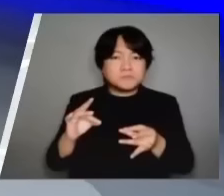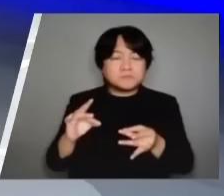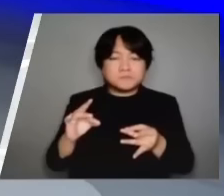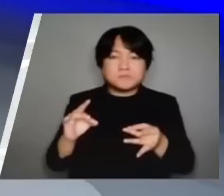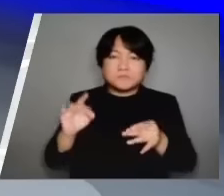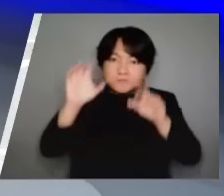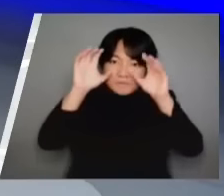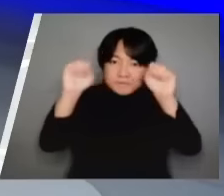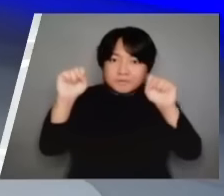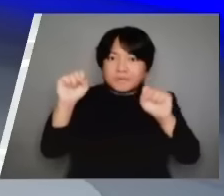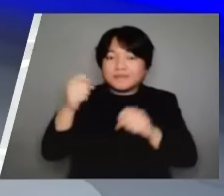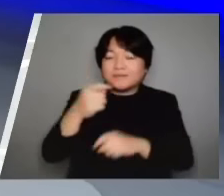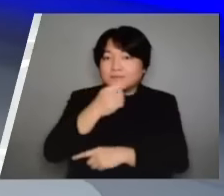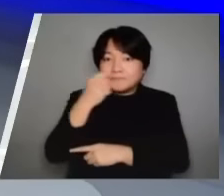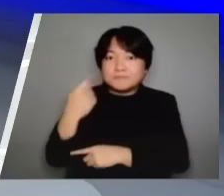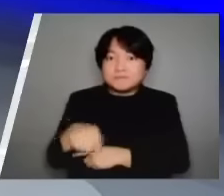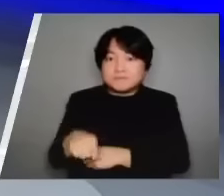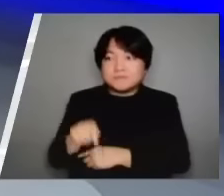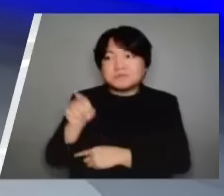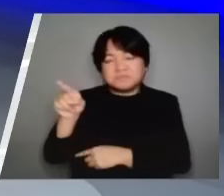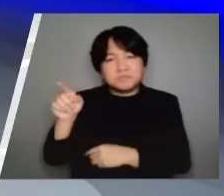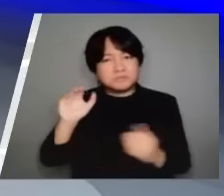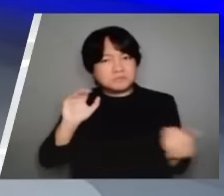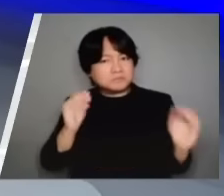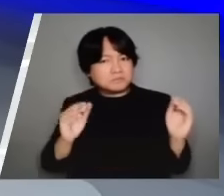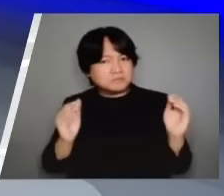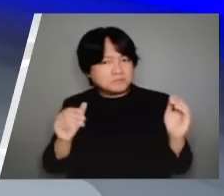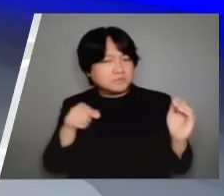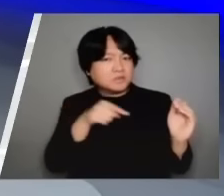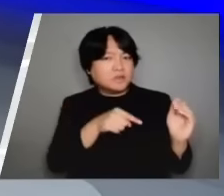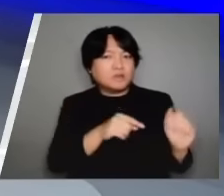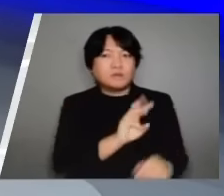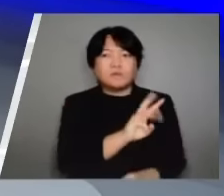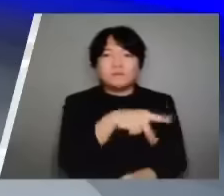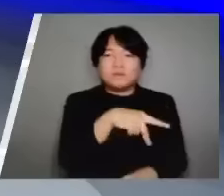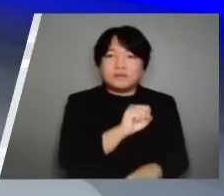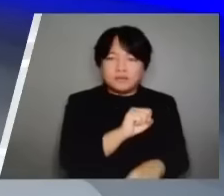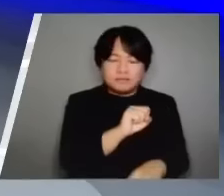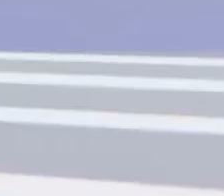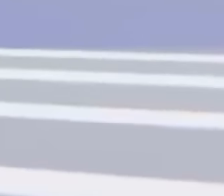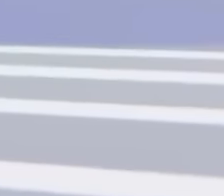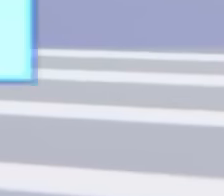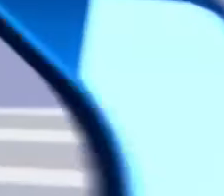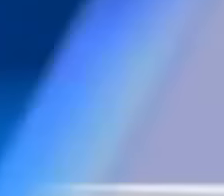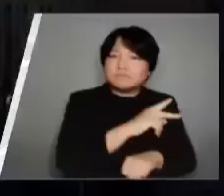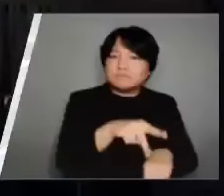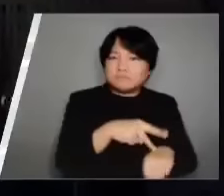sitwasyon ng Pilipinas sa West philippin Sea saksi si Maris